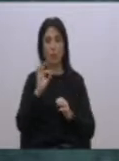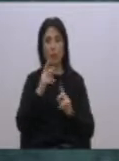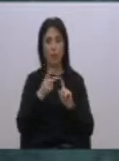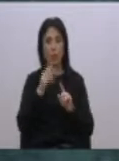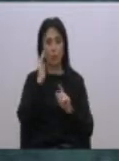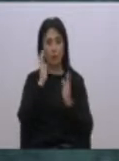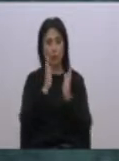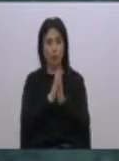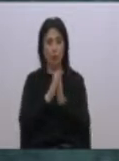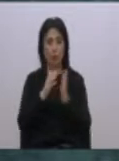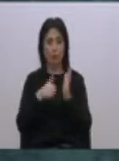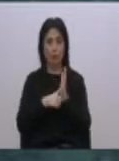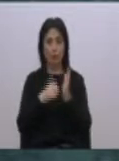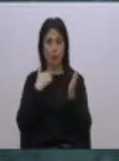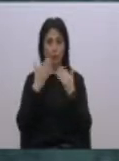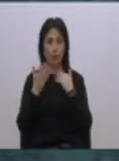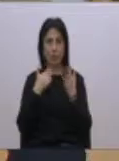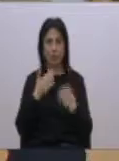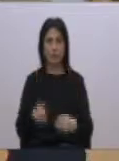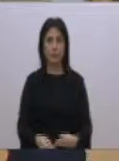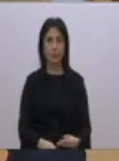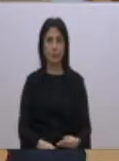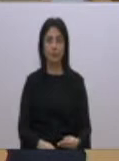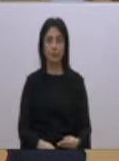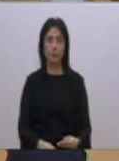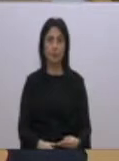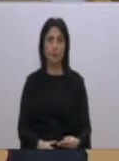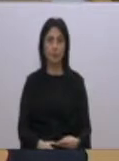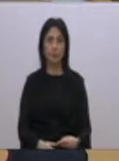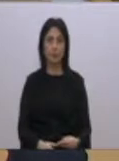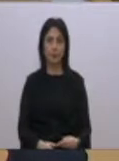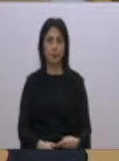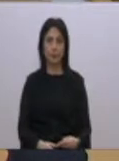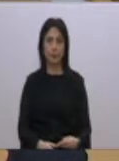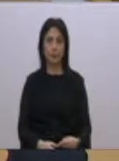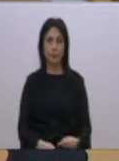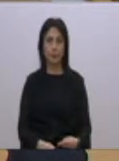меори мосменит то чартот кенчисхис режими.